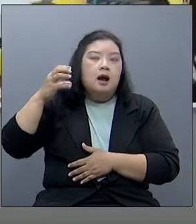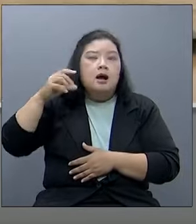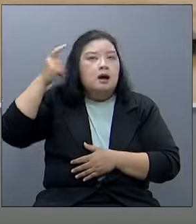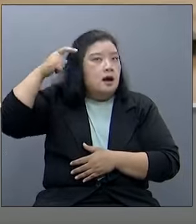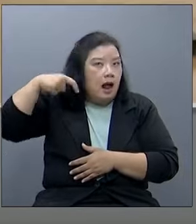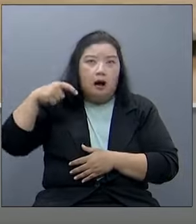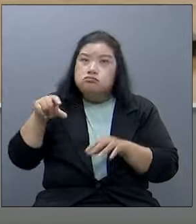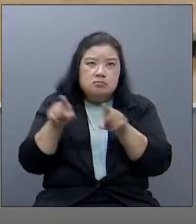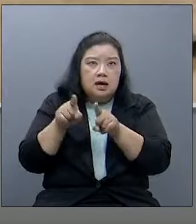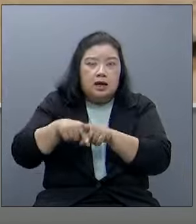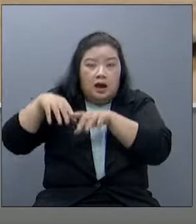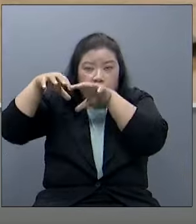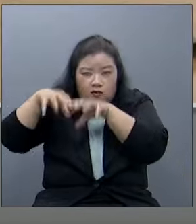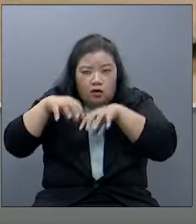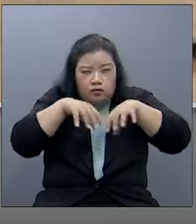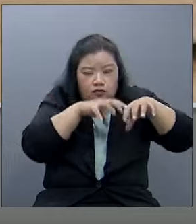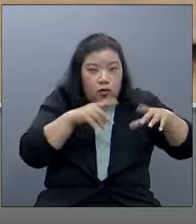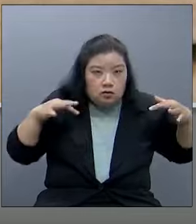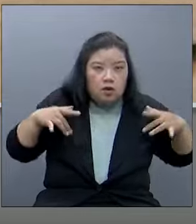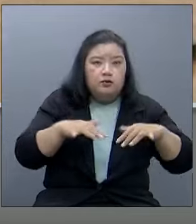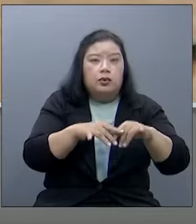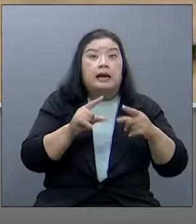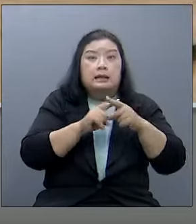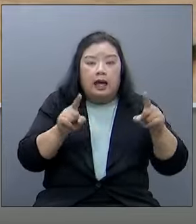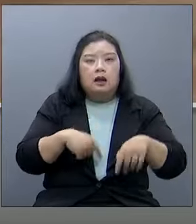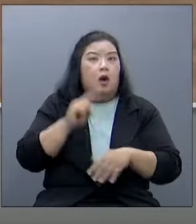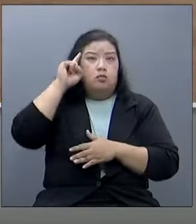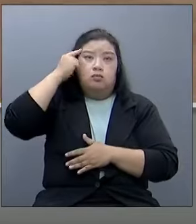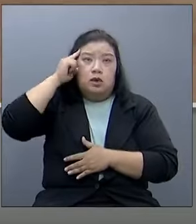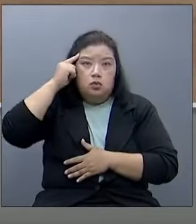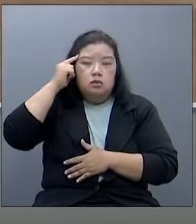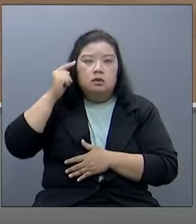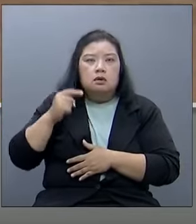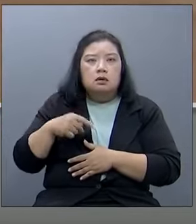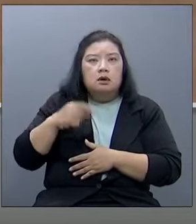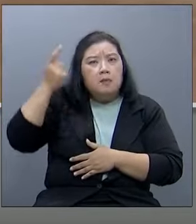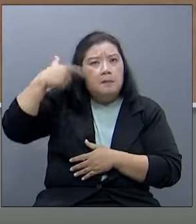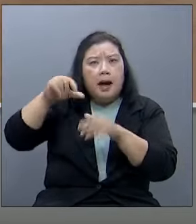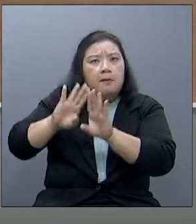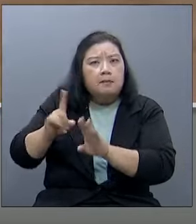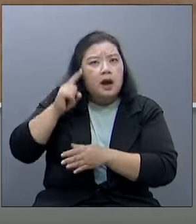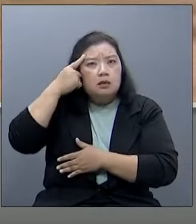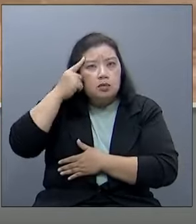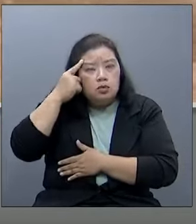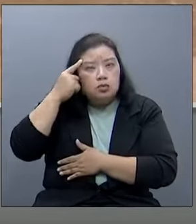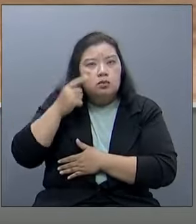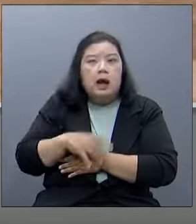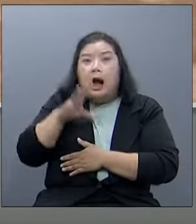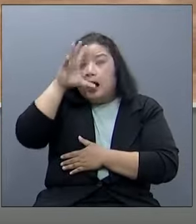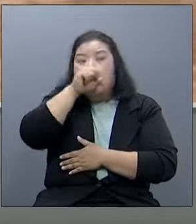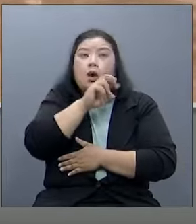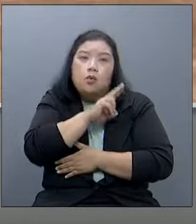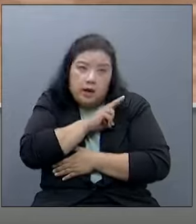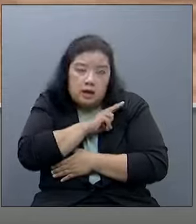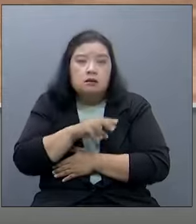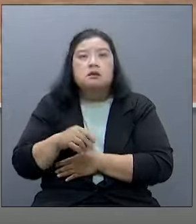แต่สิ่งที่เราไม่มีก็คอข้อมูลว่าในเมียมาค่ะ สถานการณเขาเป็อย่างไรคาดการได้ว่าที่เชียงตรงหวงน้ำท